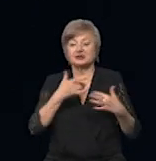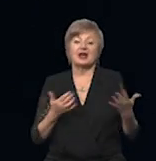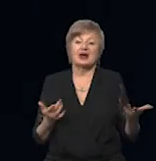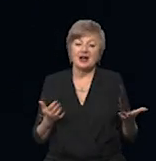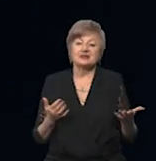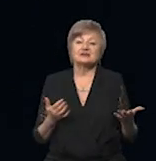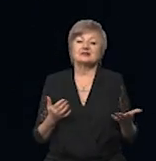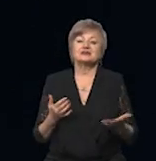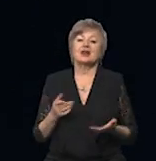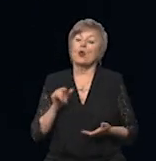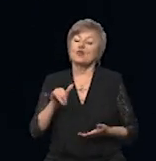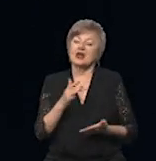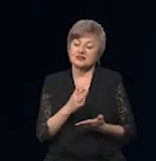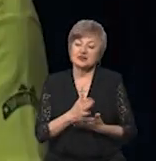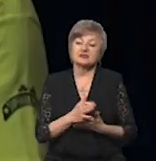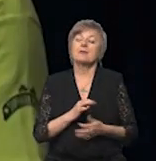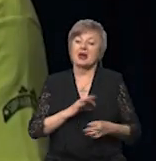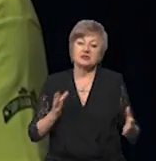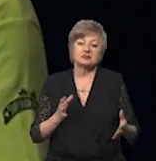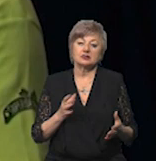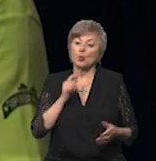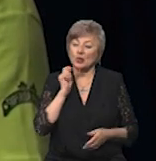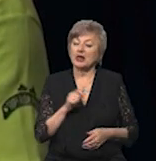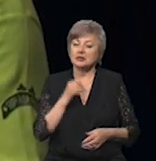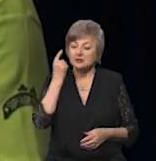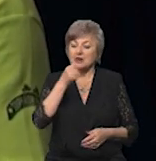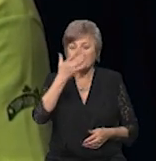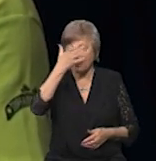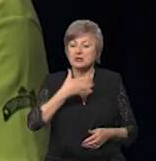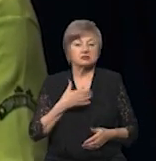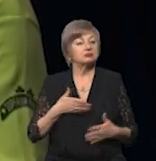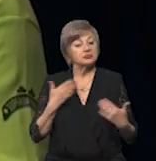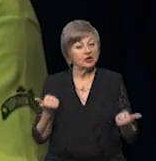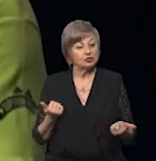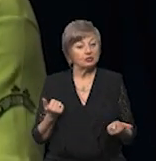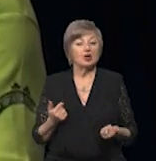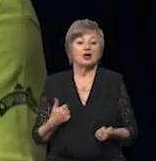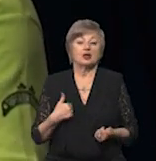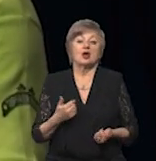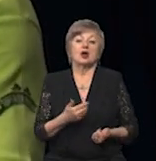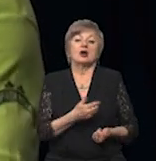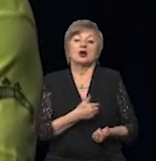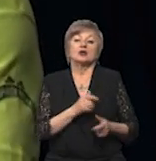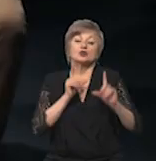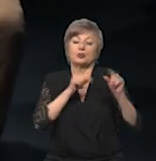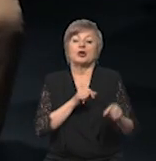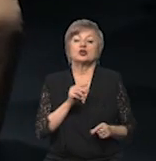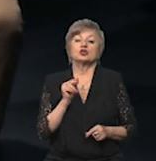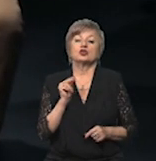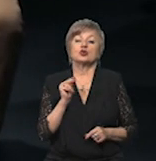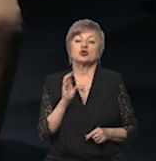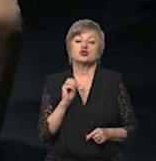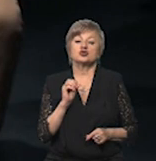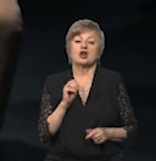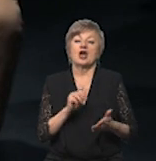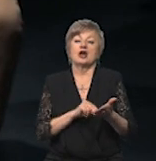вашій колекції українські маски? На жаль, нема. Я мрію з'їздити в Чернівецьку область, там в